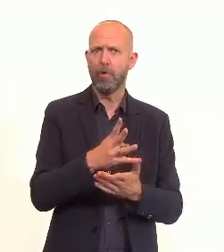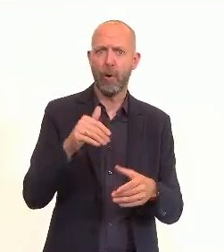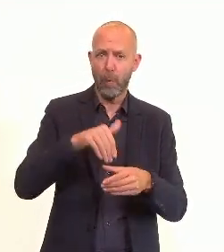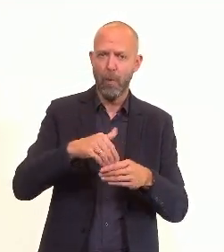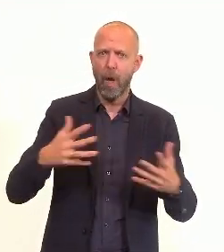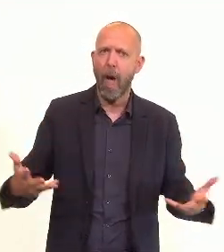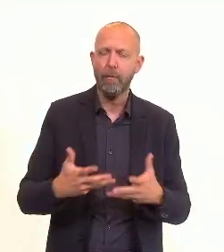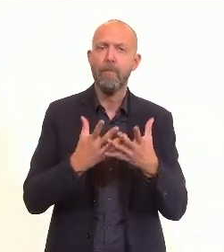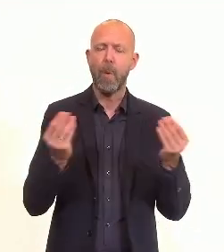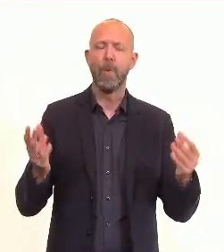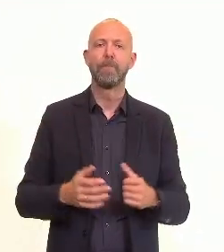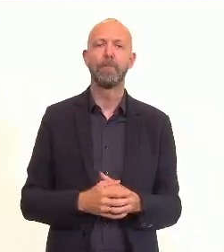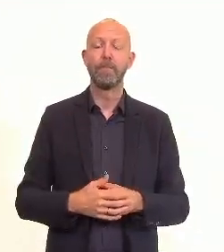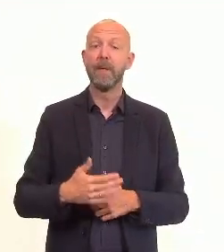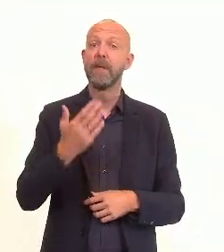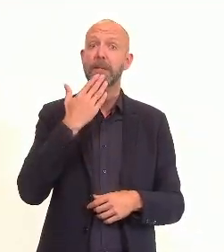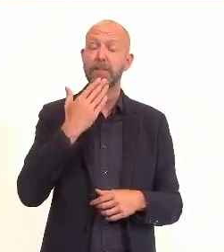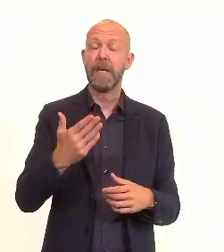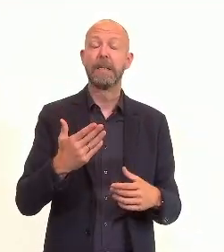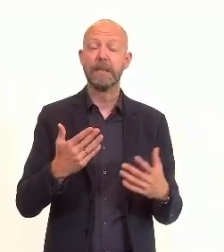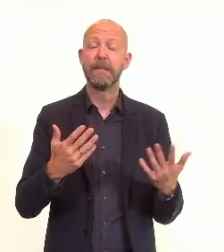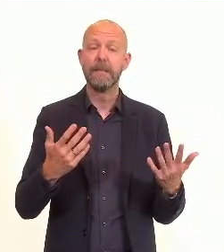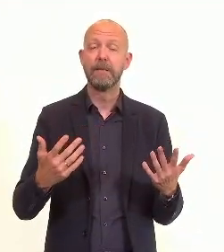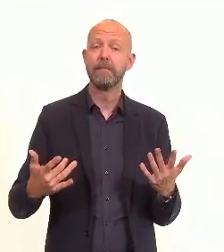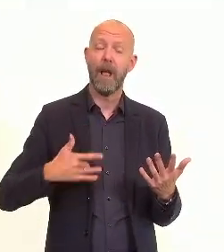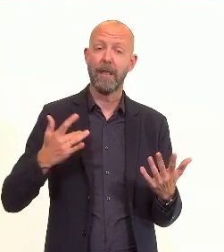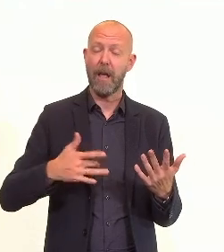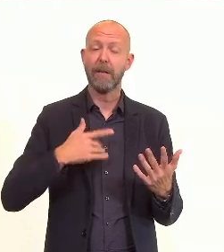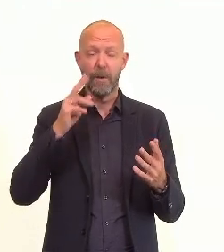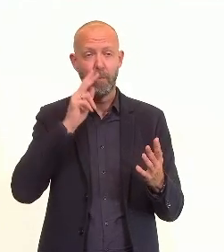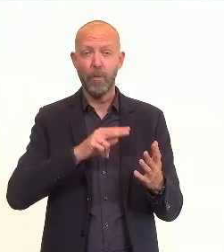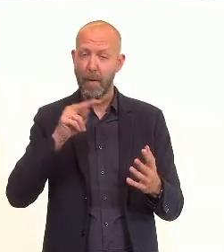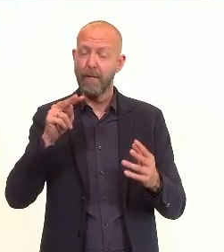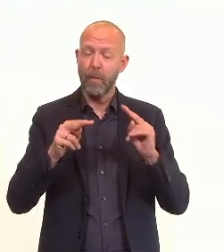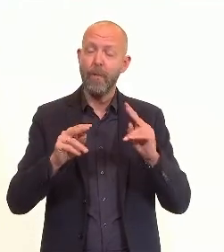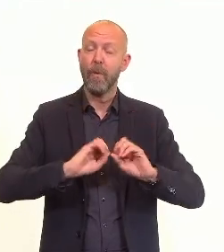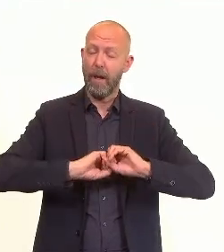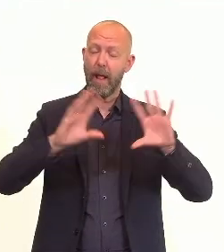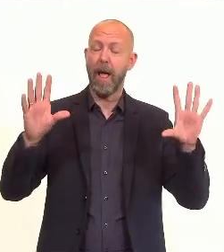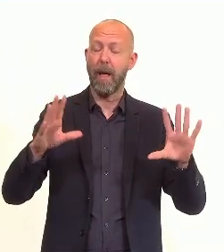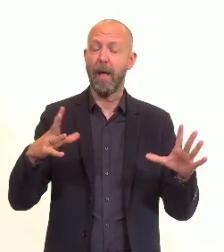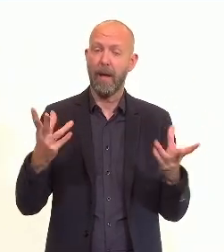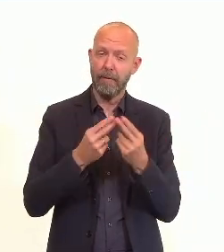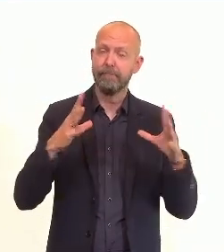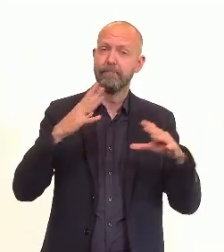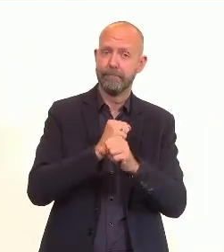c'est que cette citoyenneté, elle n'est pas réduite à un statut qui serait donné par une carte d'identité ou